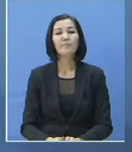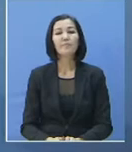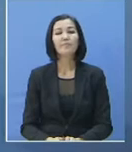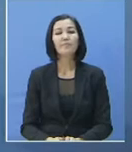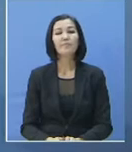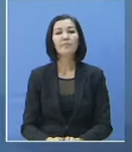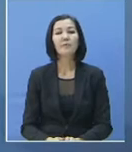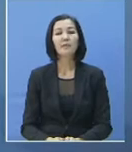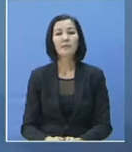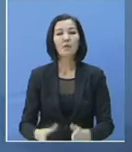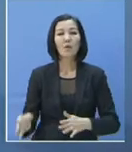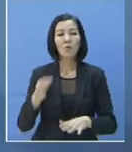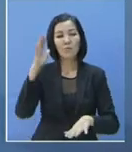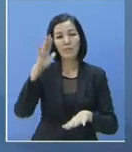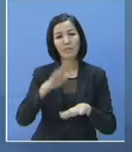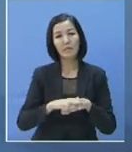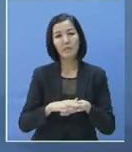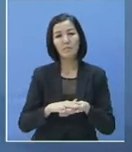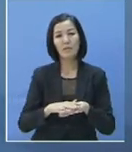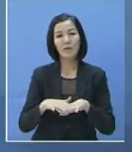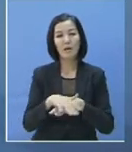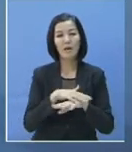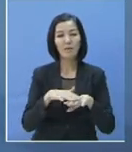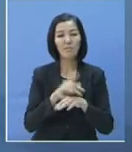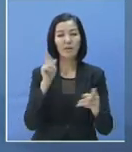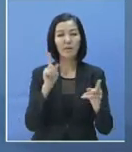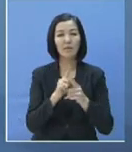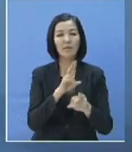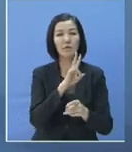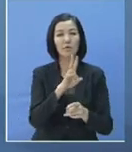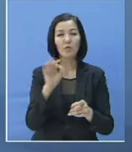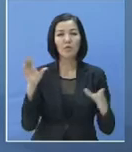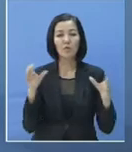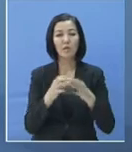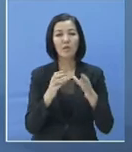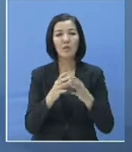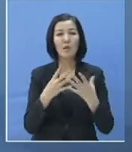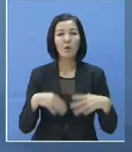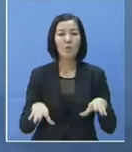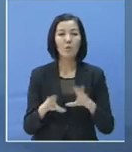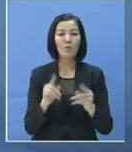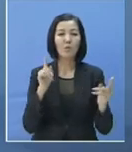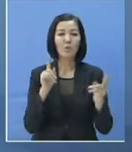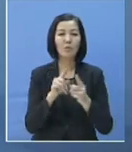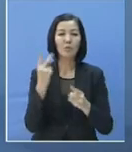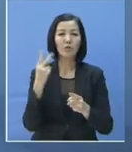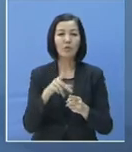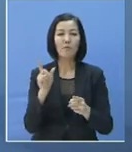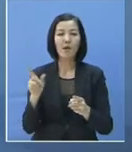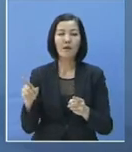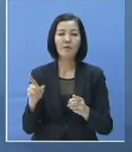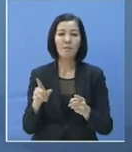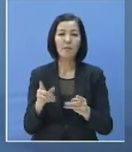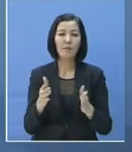Дәл осы сапарында облыс әкімі аудан халқымен кездесті. Нұр Отан партиясында қоғамдық қабылдау өткізіп, 20-ға жуық тұрғынның